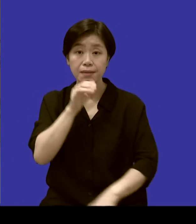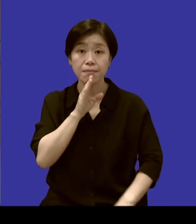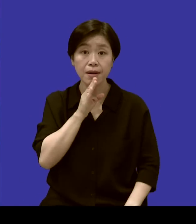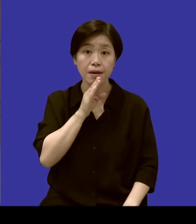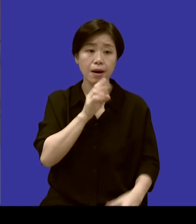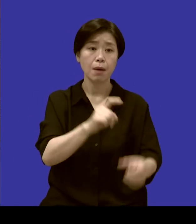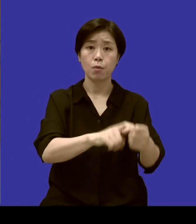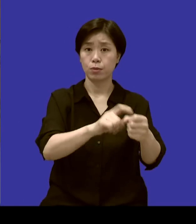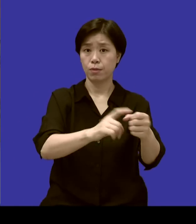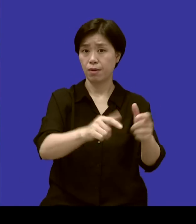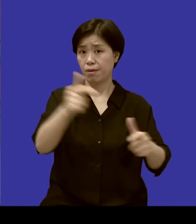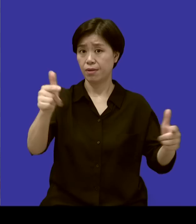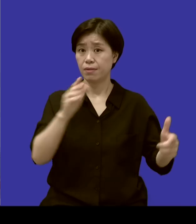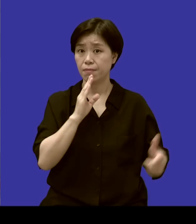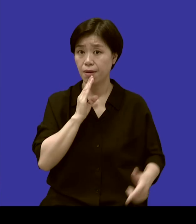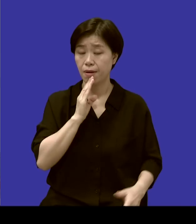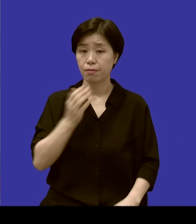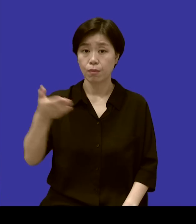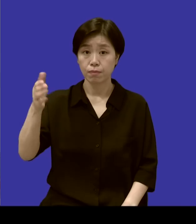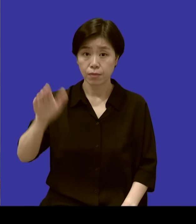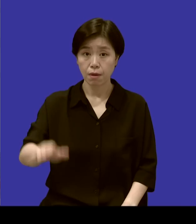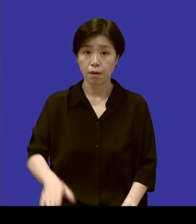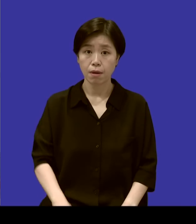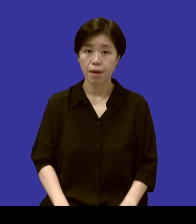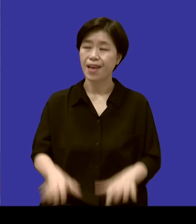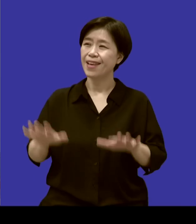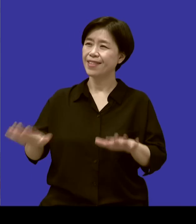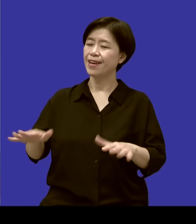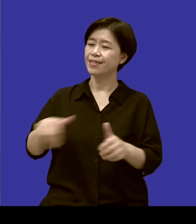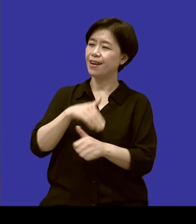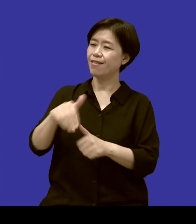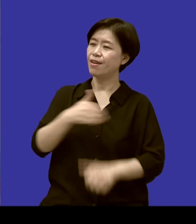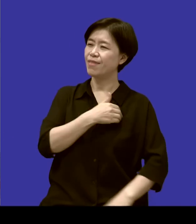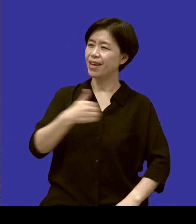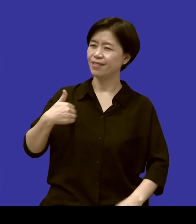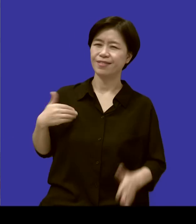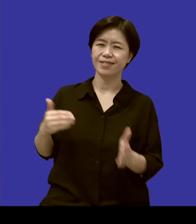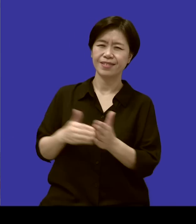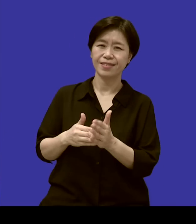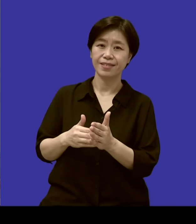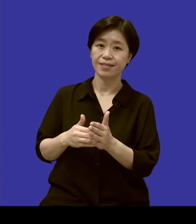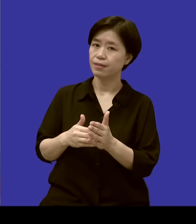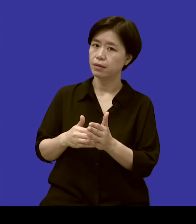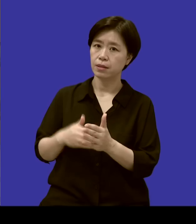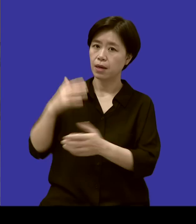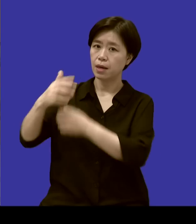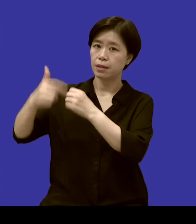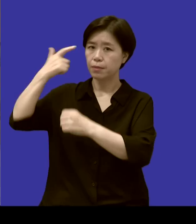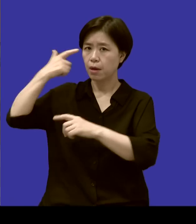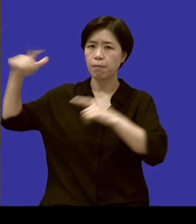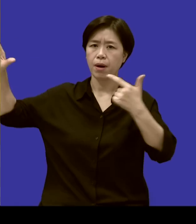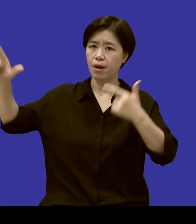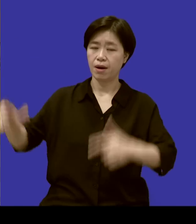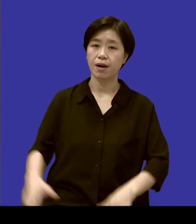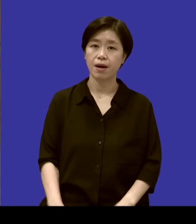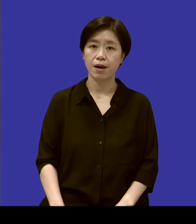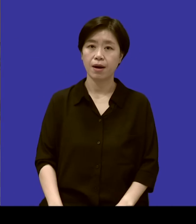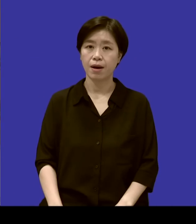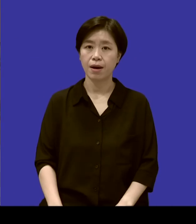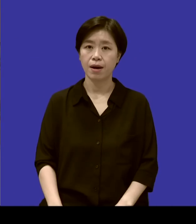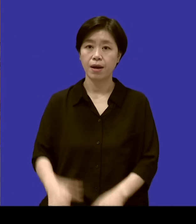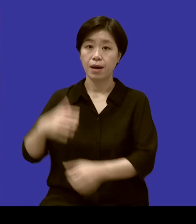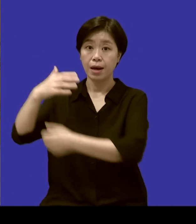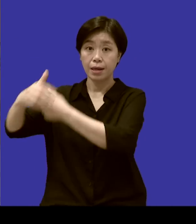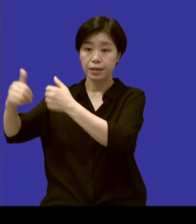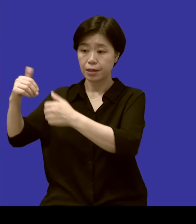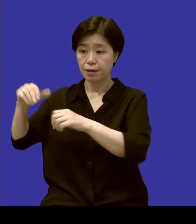네. 그런데 우리는 지금 이대로는 나는 만족합니다. 하나님은 다르실 수가 있어요. 그러니까 하나님을 우리가 이 땅에 두신